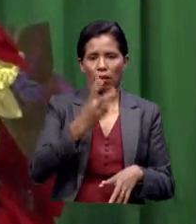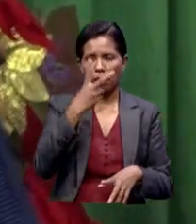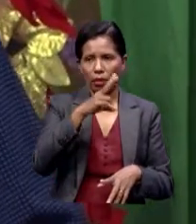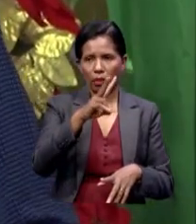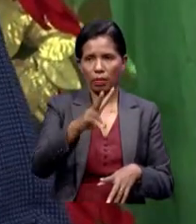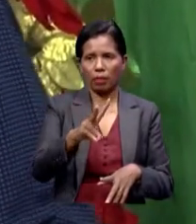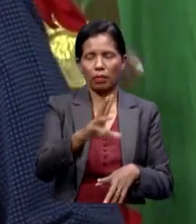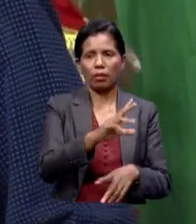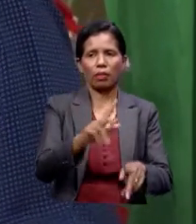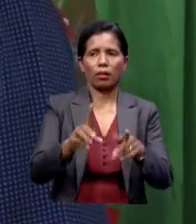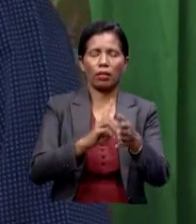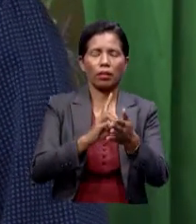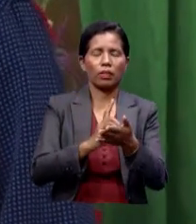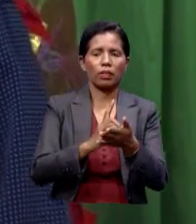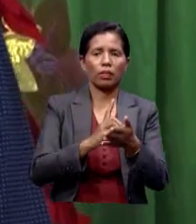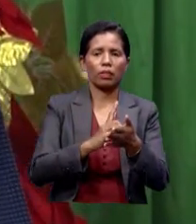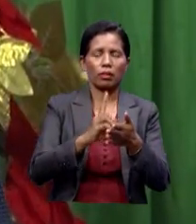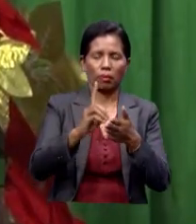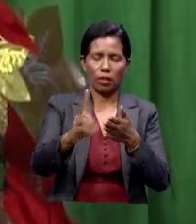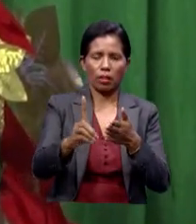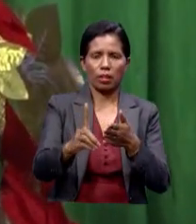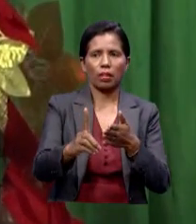Semana balon, bulan balon.